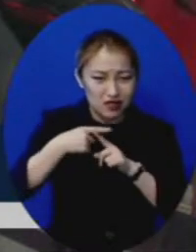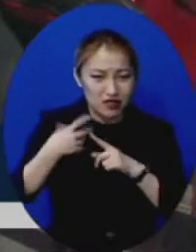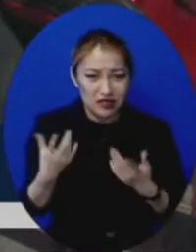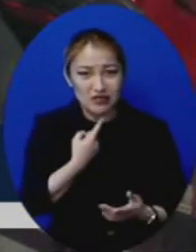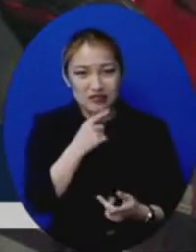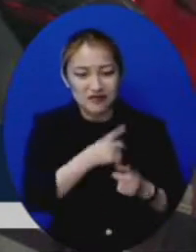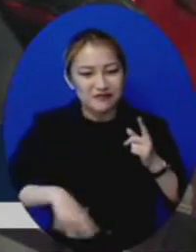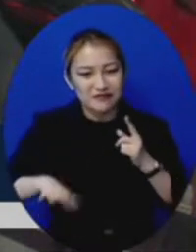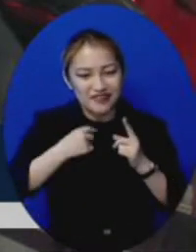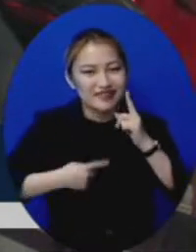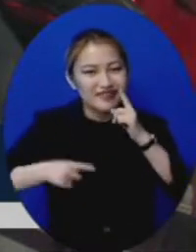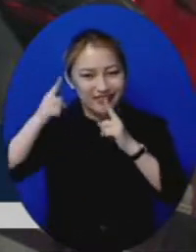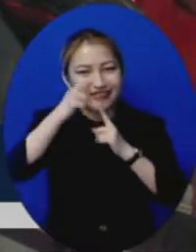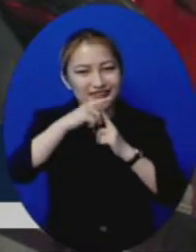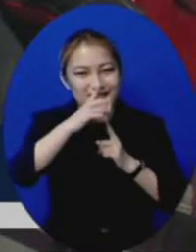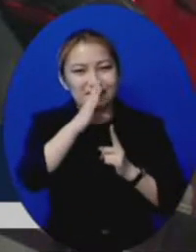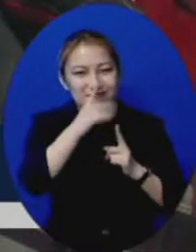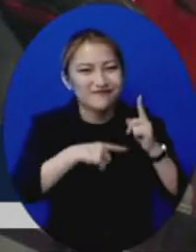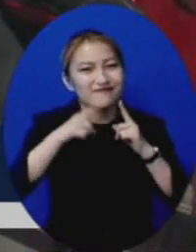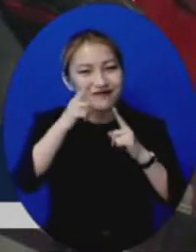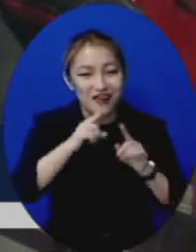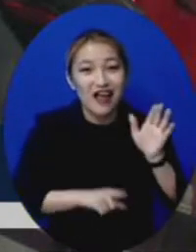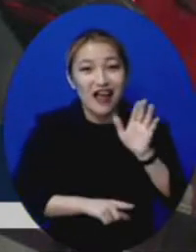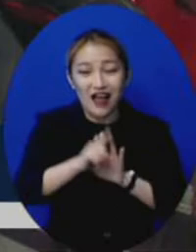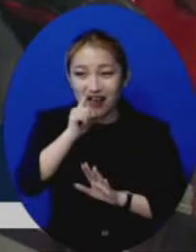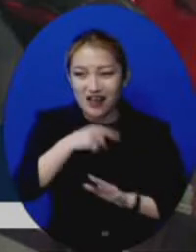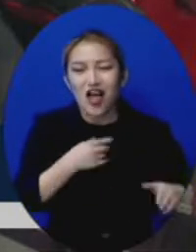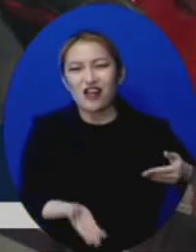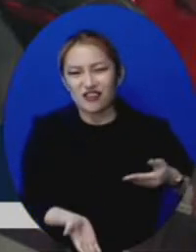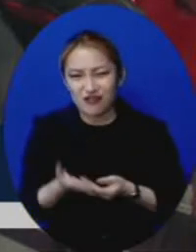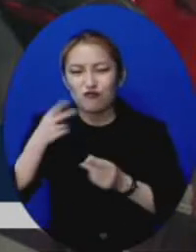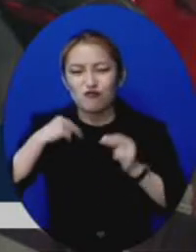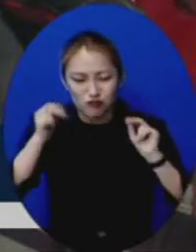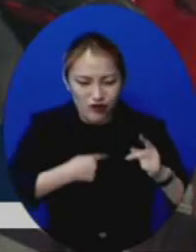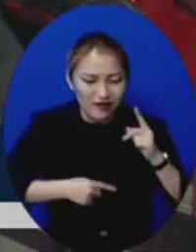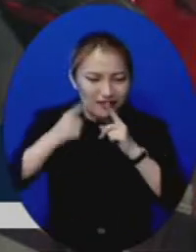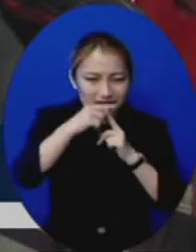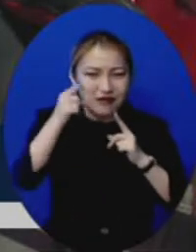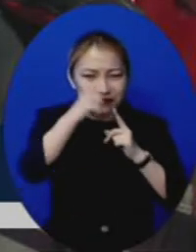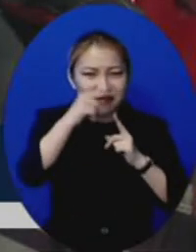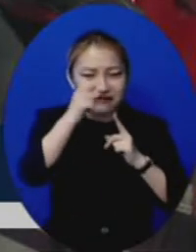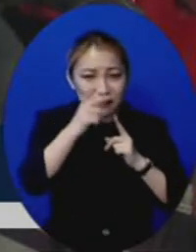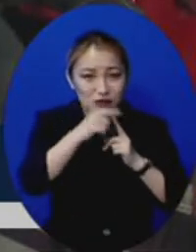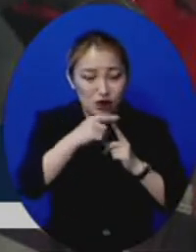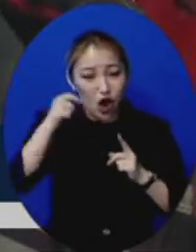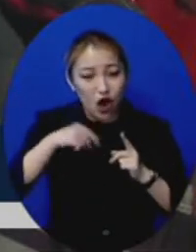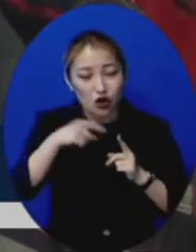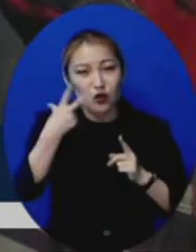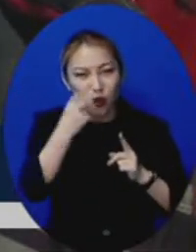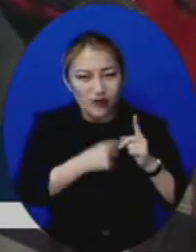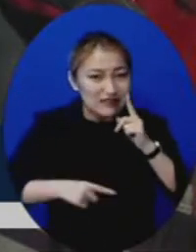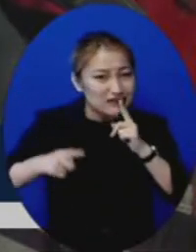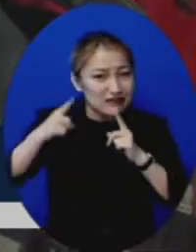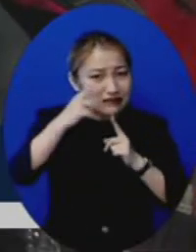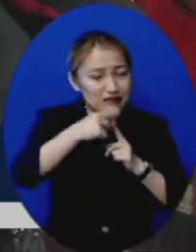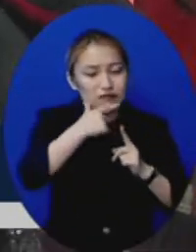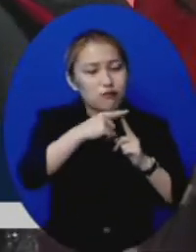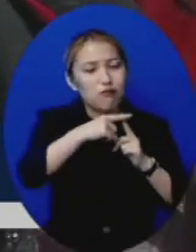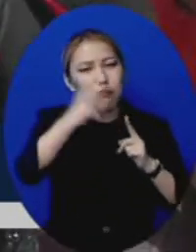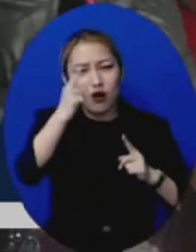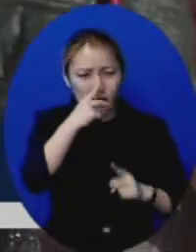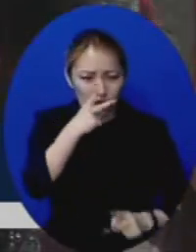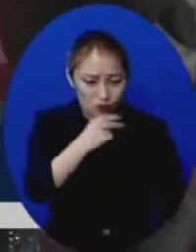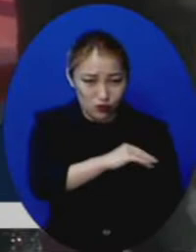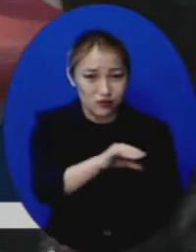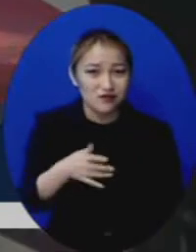бүсээ шангалаад өгөл одоо анх эхлээд дэмжиад бүсээ шангалдаг байлаа. Сүүлийн үед одоо бүс шангалаад одоо нэг тасрагтай хөрөх нь байна шүү